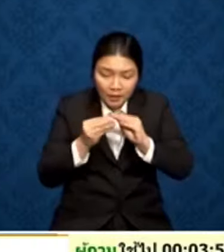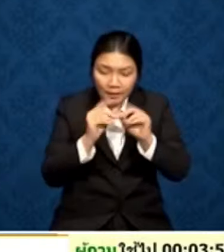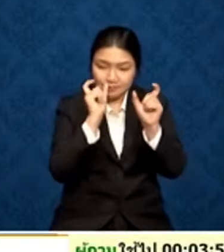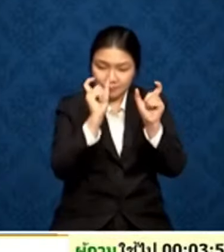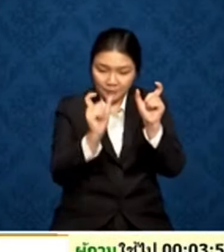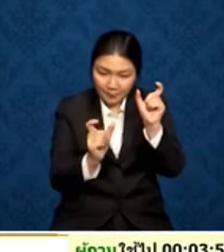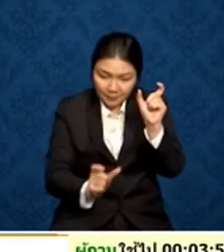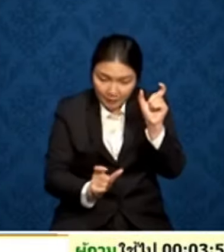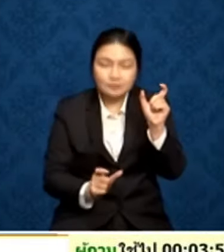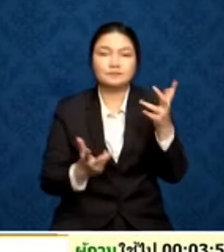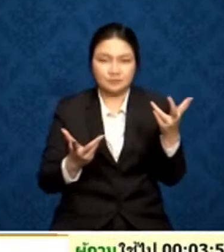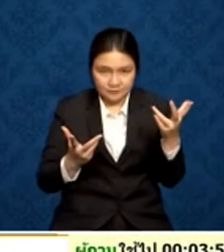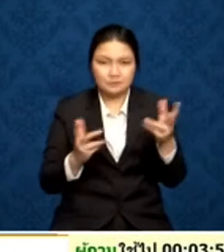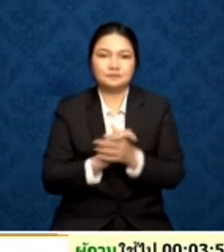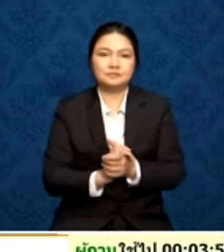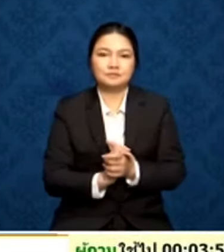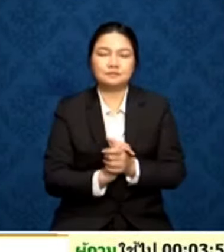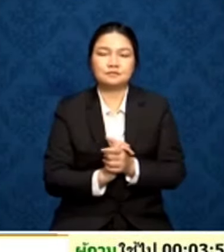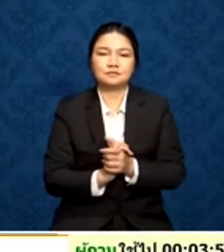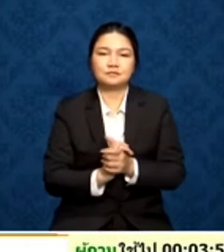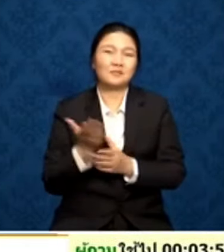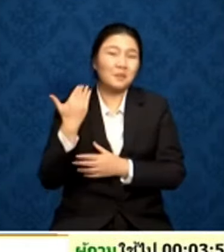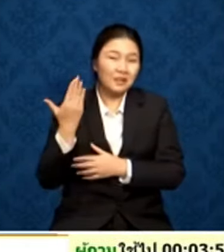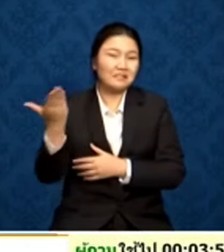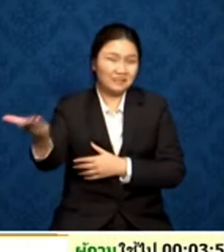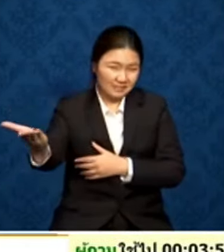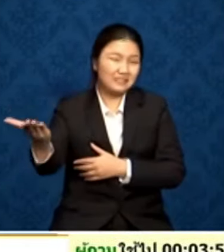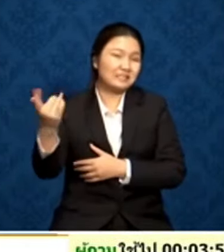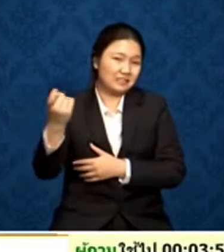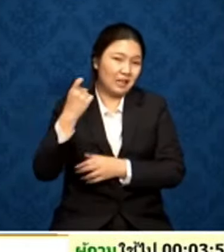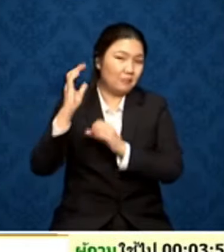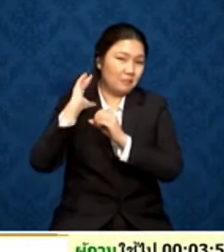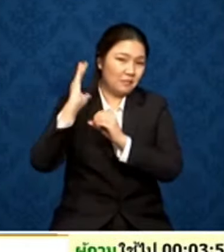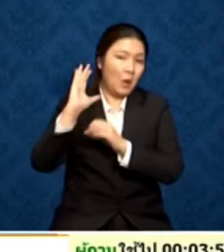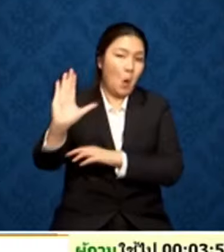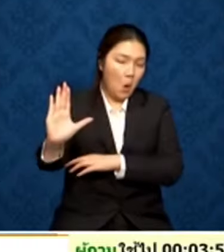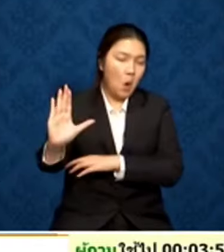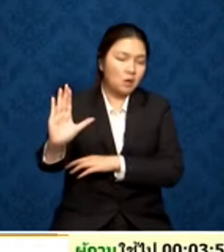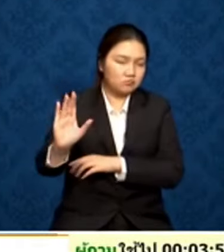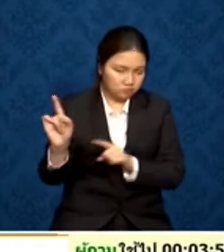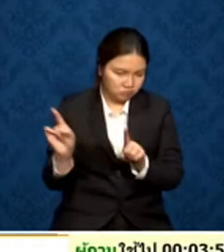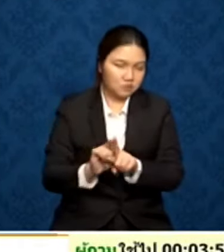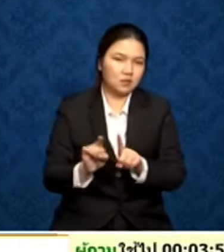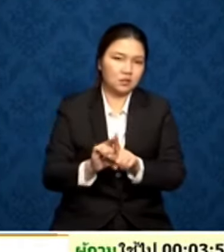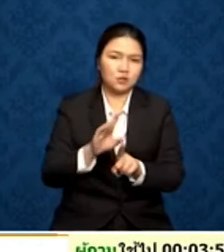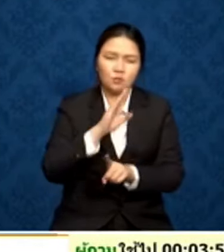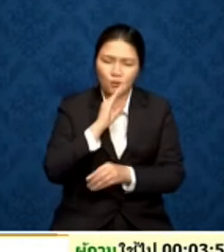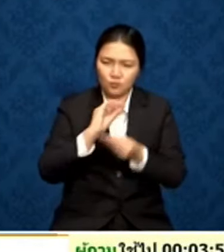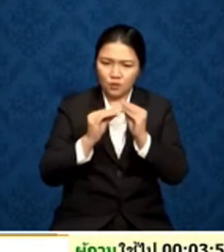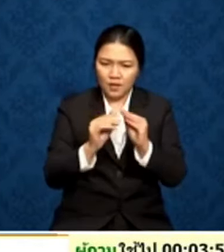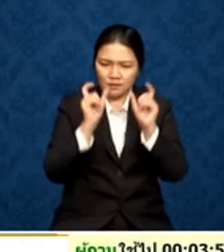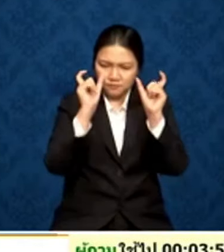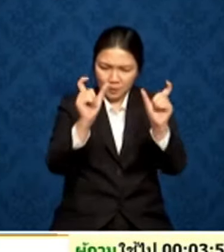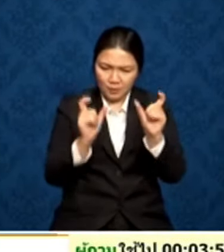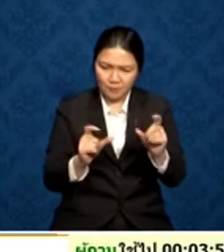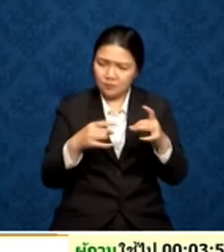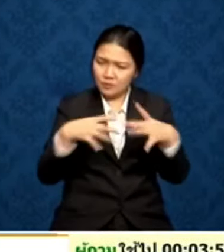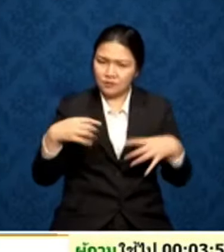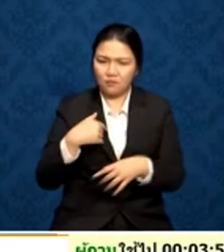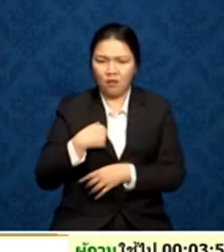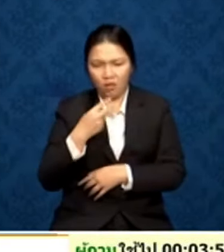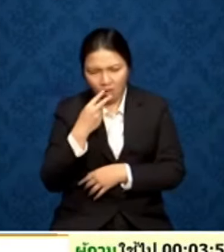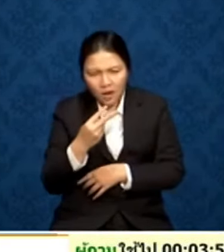านได้อภิปรายสักถามถ้าหากว่าตัวเลขไม่ตรงกันผมก็จะปวดหัวม